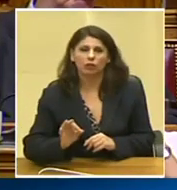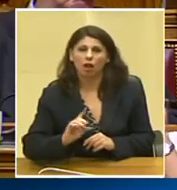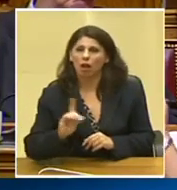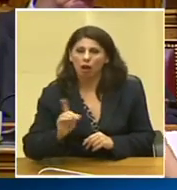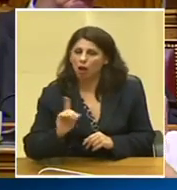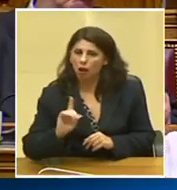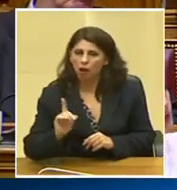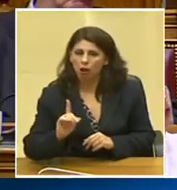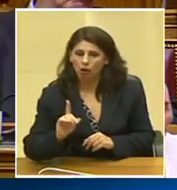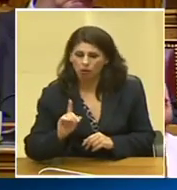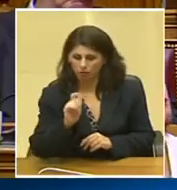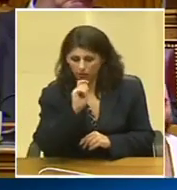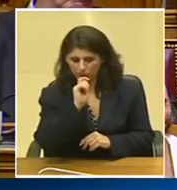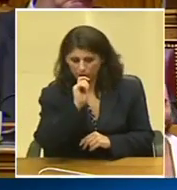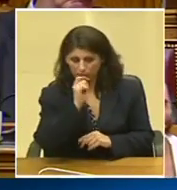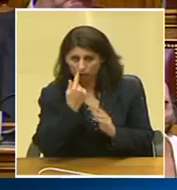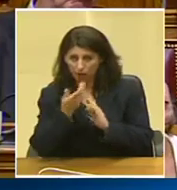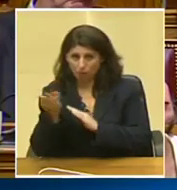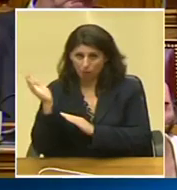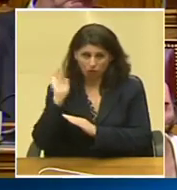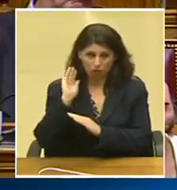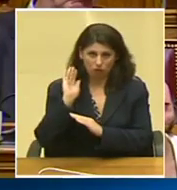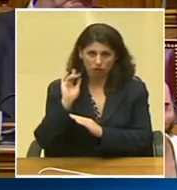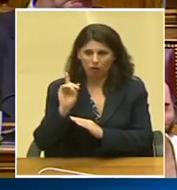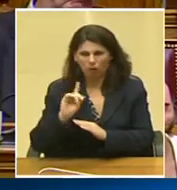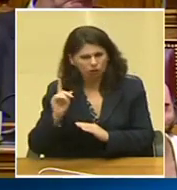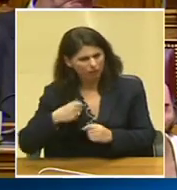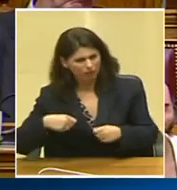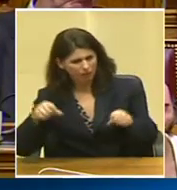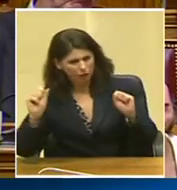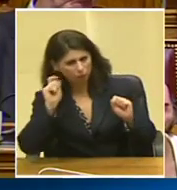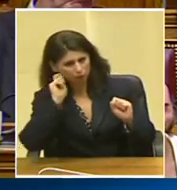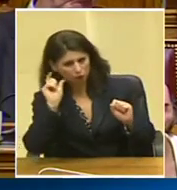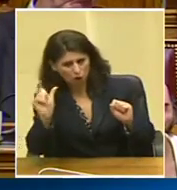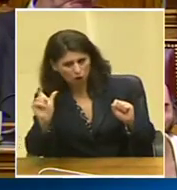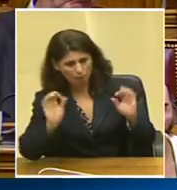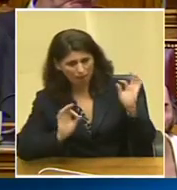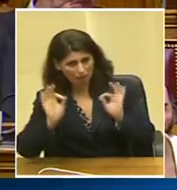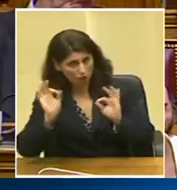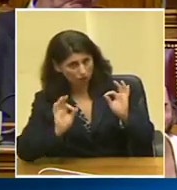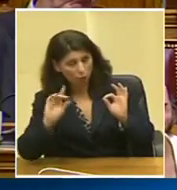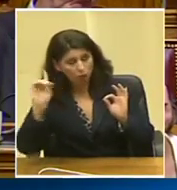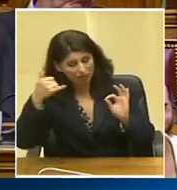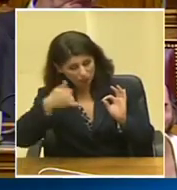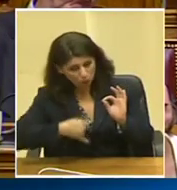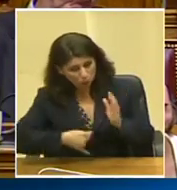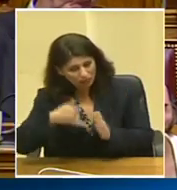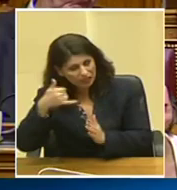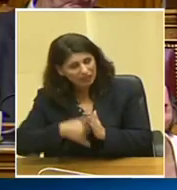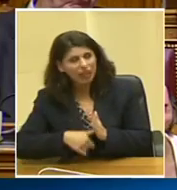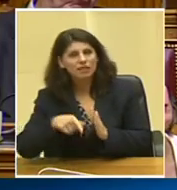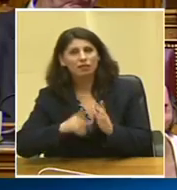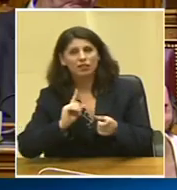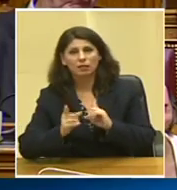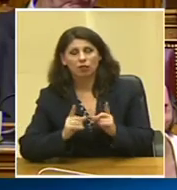στα μικρόφωνα, πίσω από τα μικρόφωνα. Ότι δεν είναι ότι διαφωνείτε με το όνομα Μακεδονία, ούτε επί της ουσίας στη συμφωνία αυτή καθ'